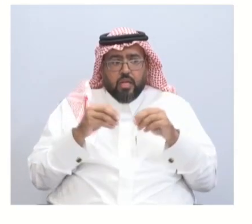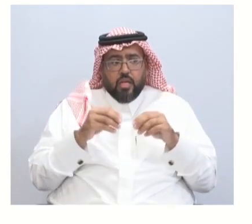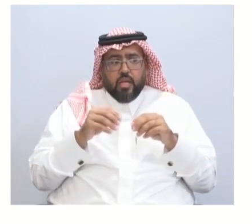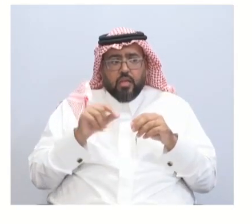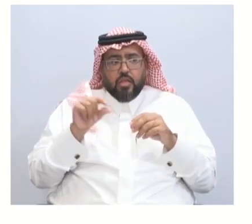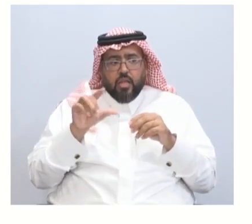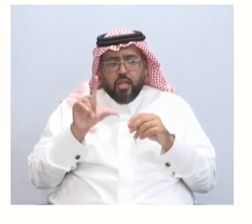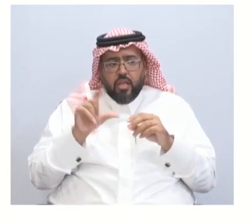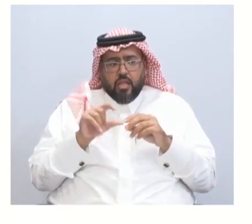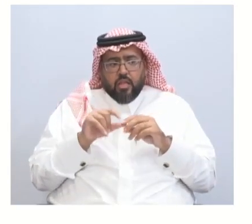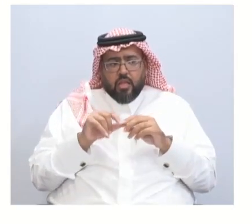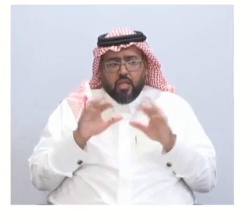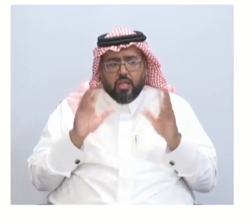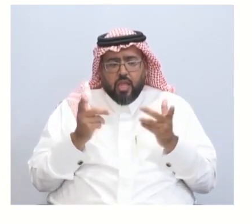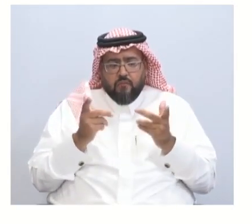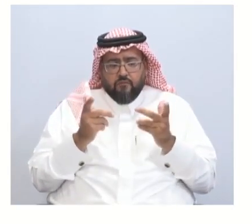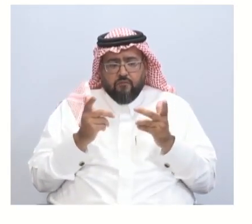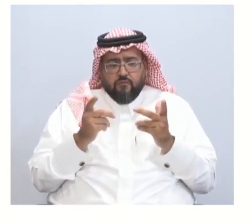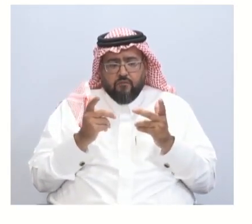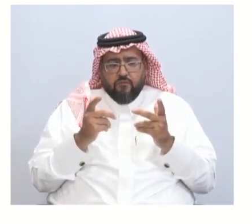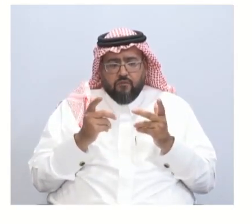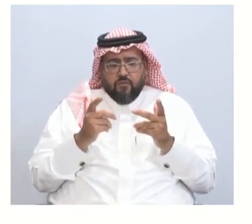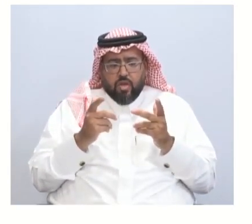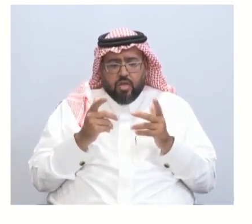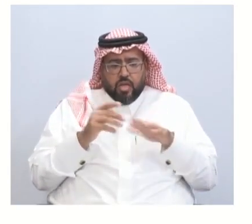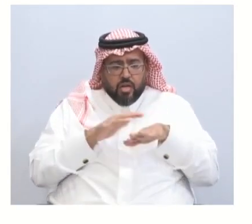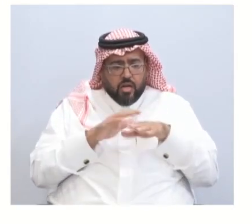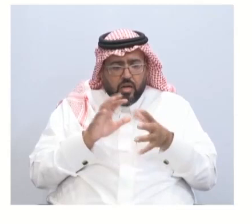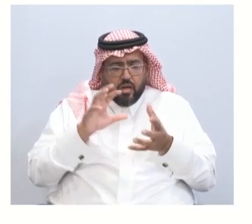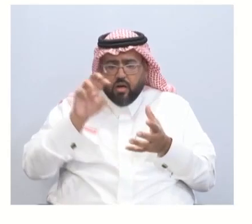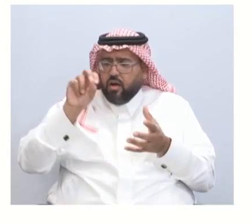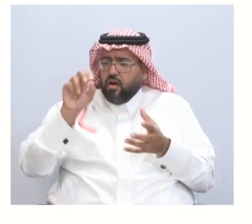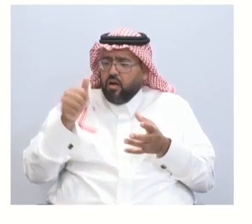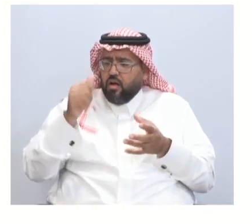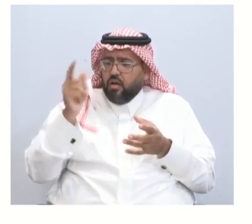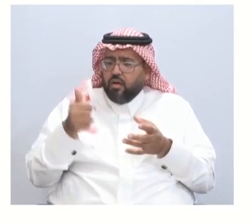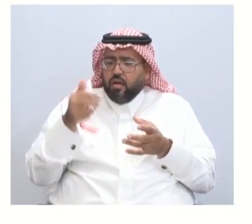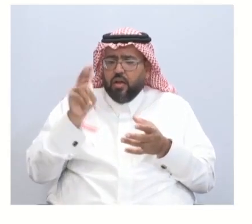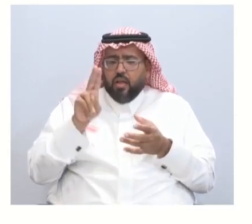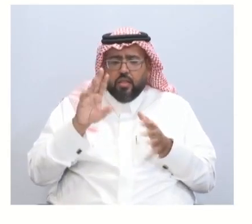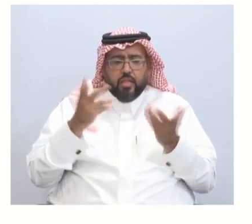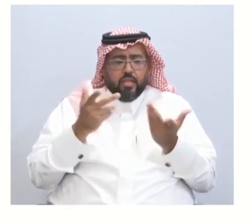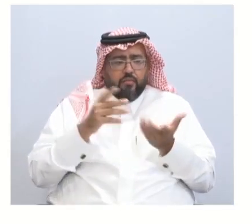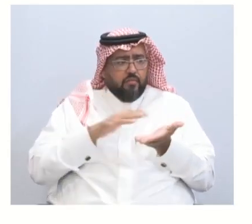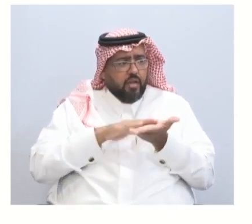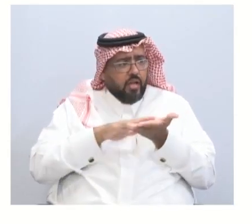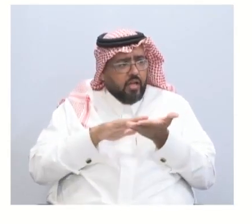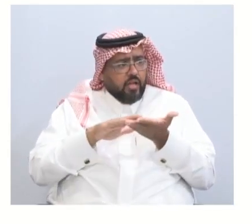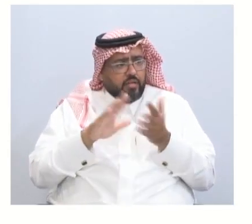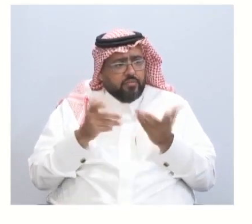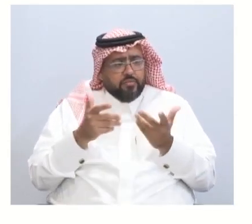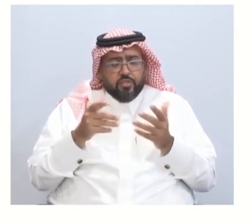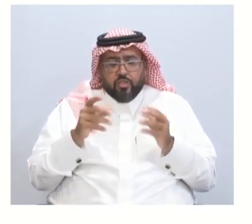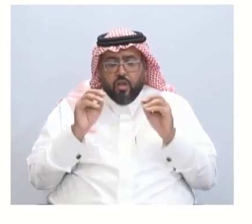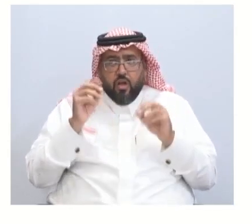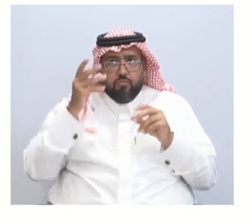الادله حول كيفيه حركه القارات فبالتالي مما